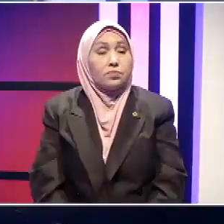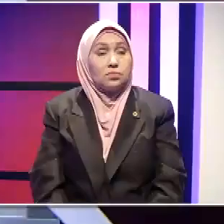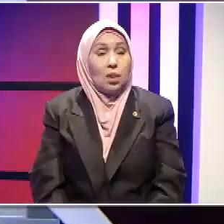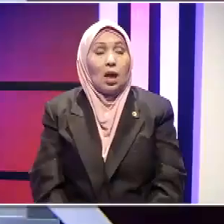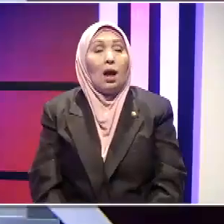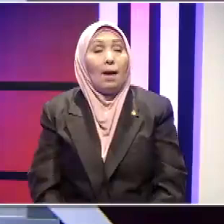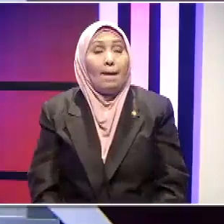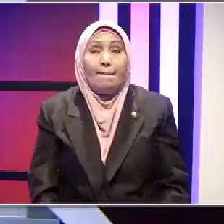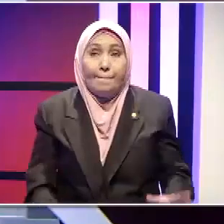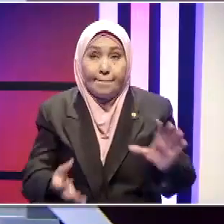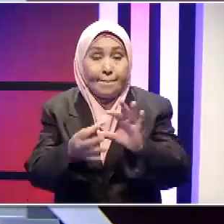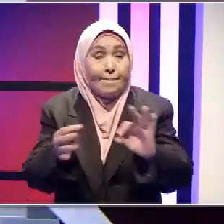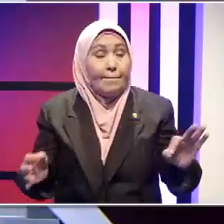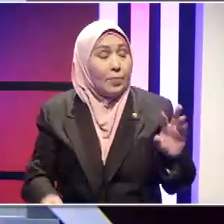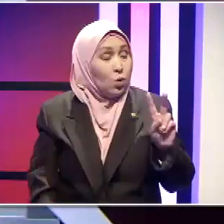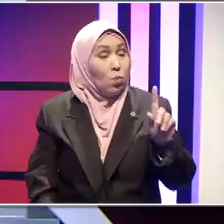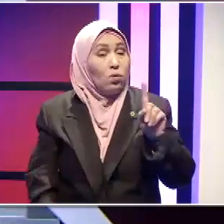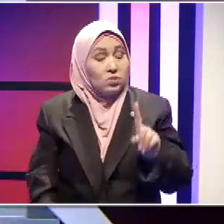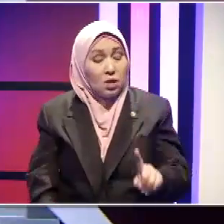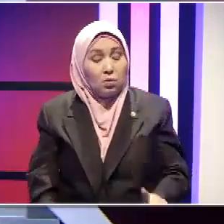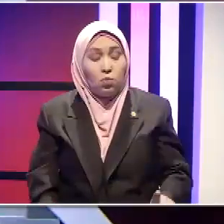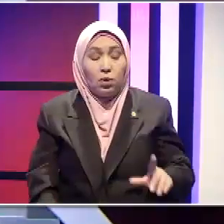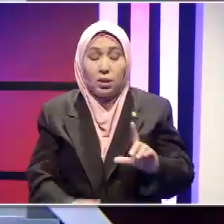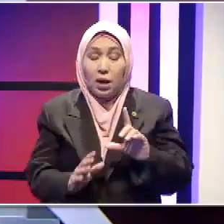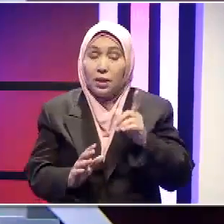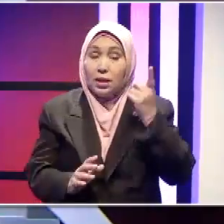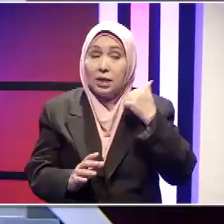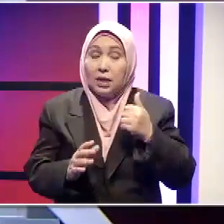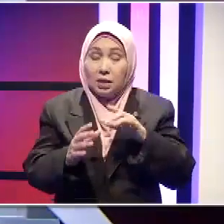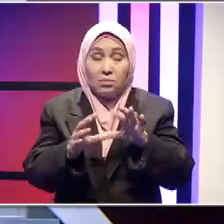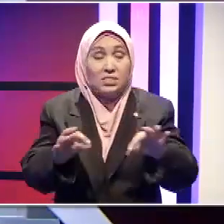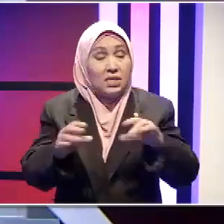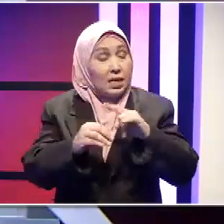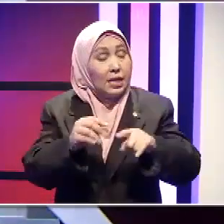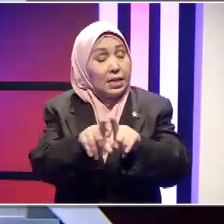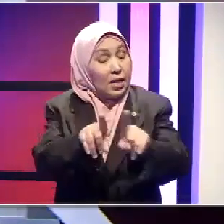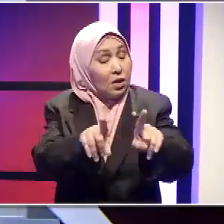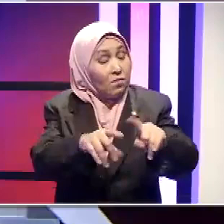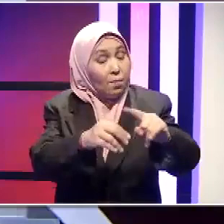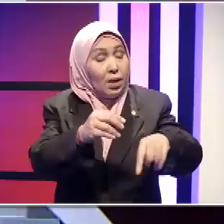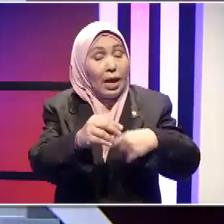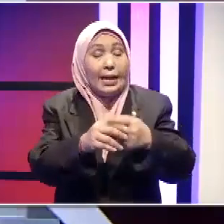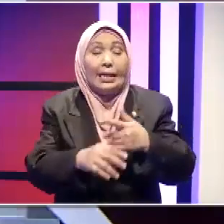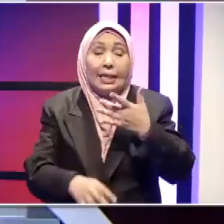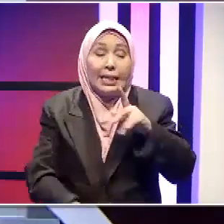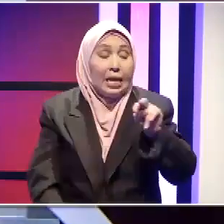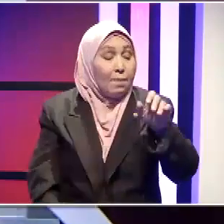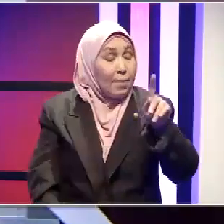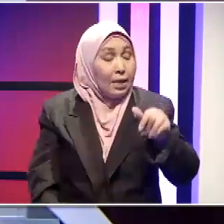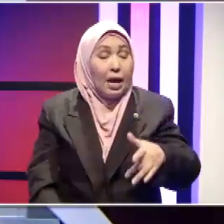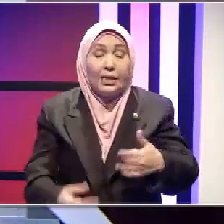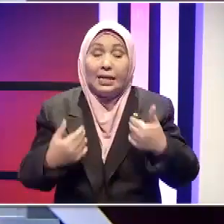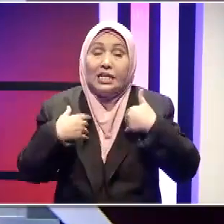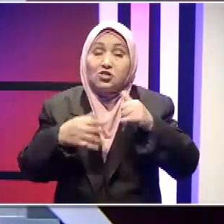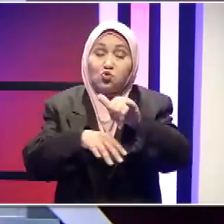tergolong optimislah ayat yang ke-21 sebentar tadi saatnya sebelum ini dicatat tentang pelbagai perkara ini Man berada di surga tapi satu nikmat